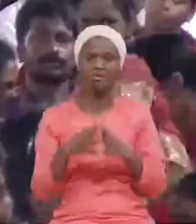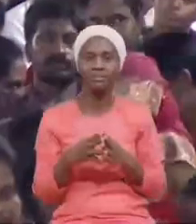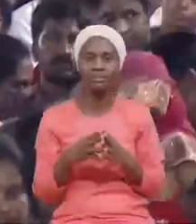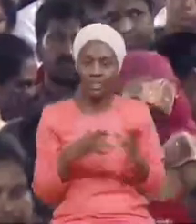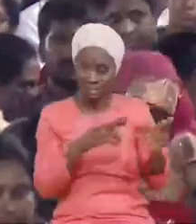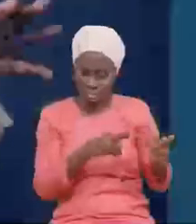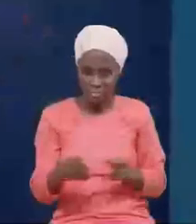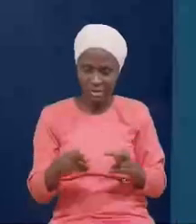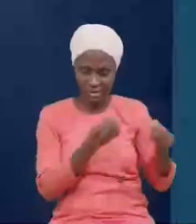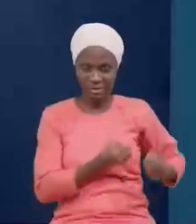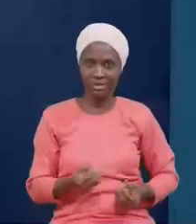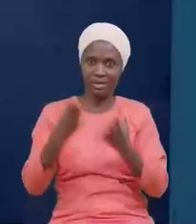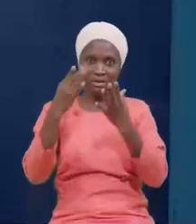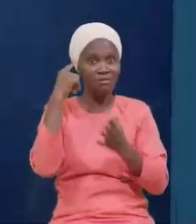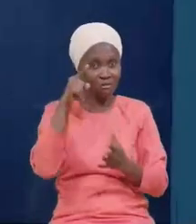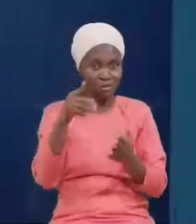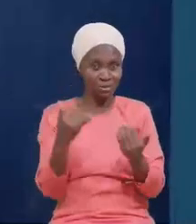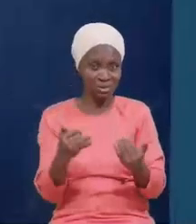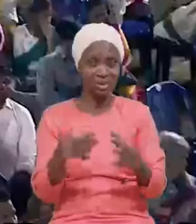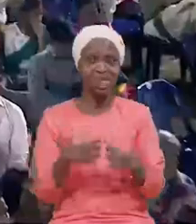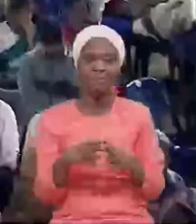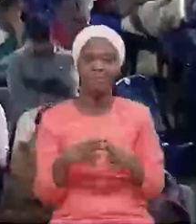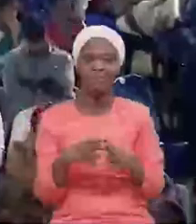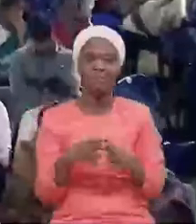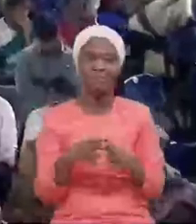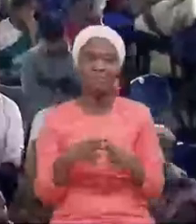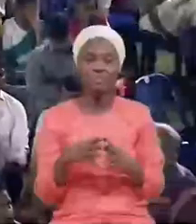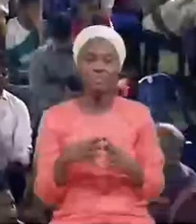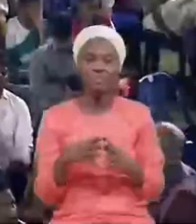Il s'est déjà sacrifié pour vous.